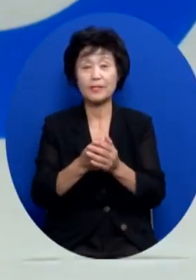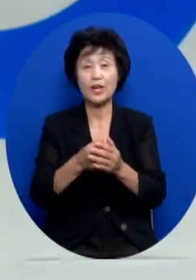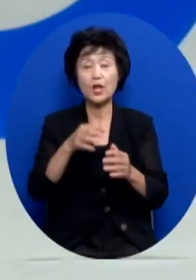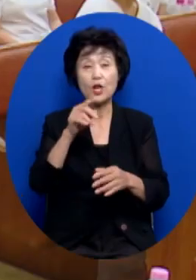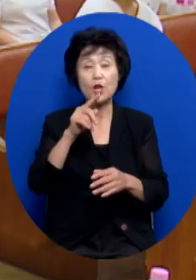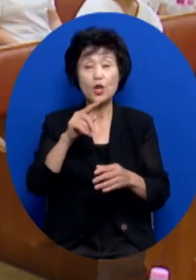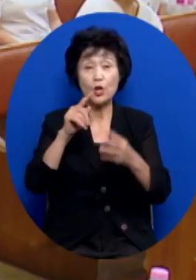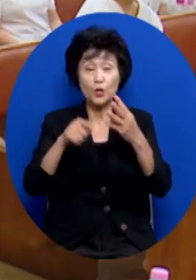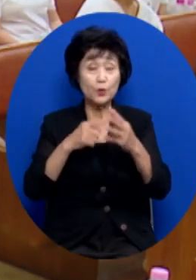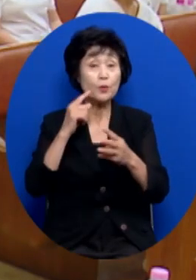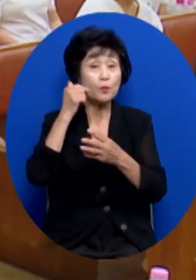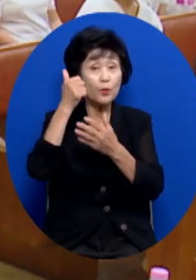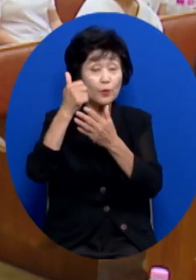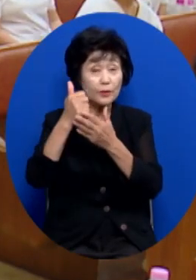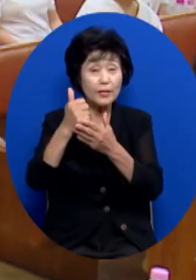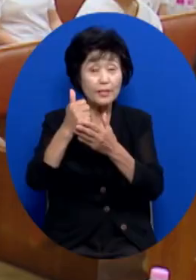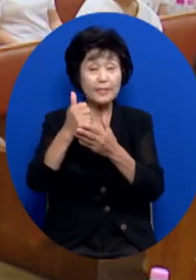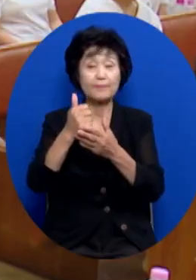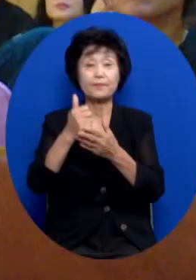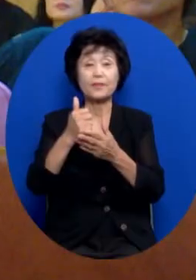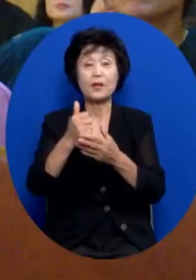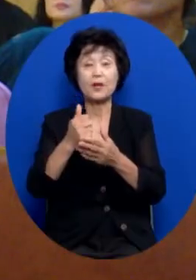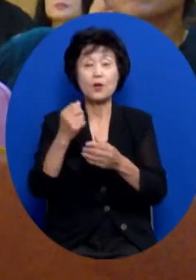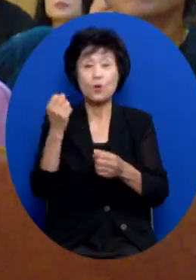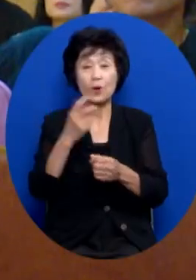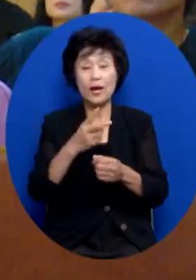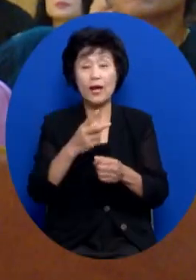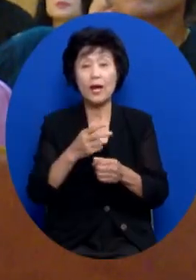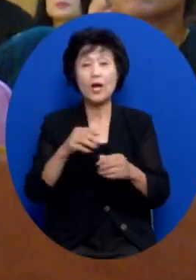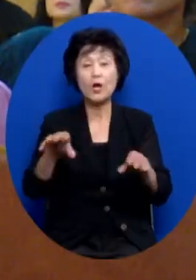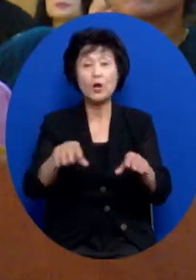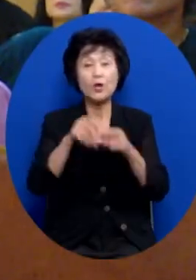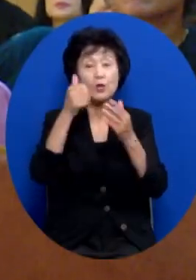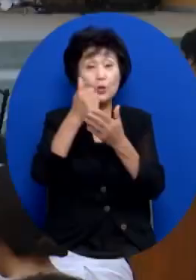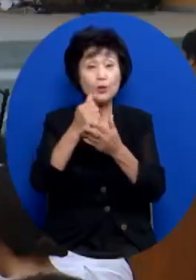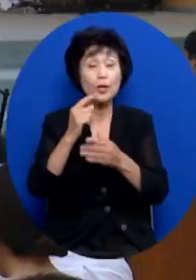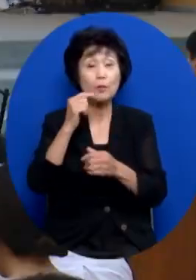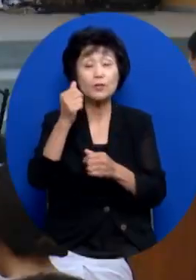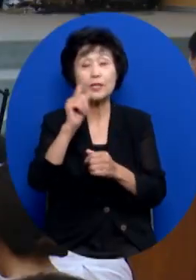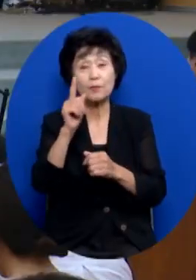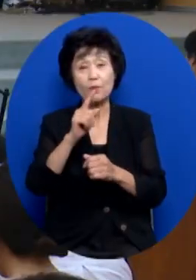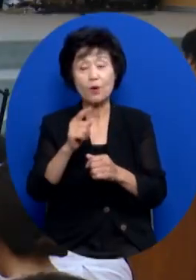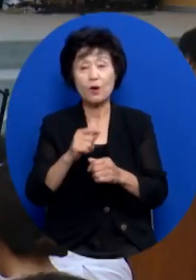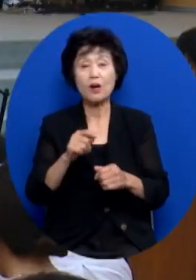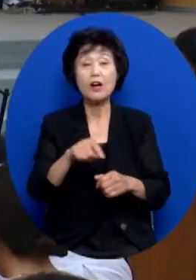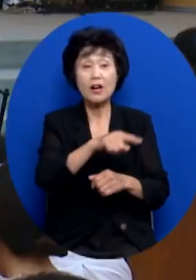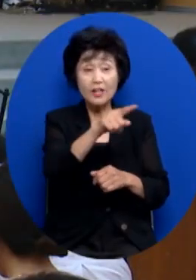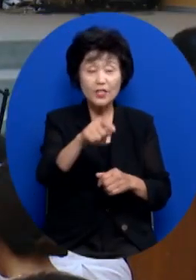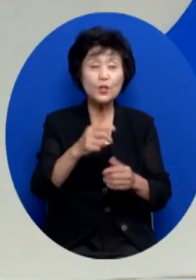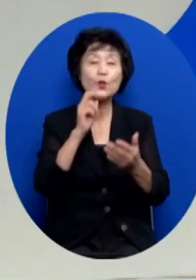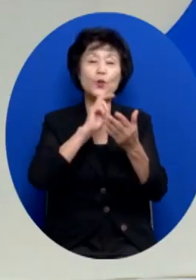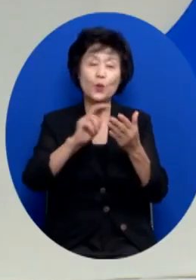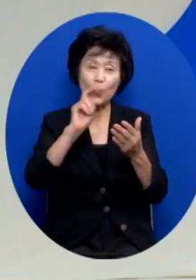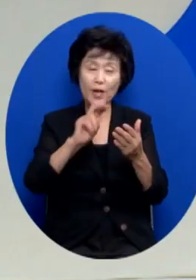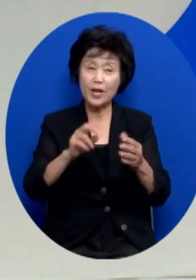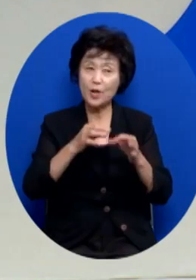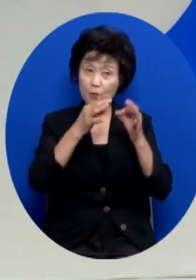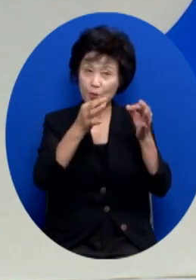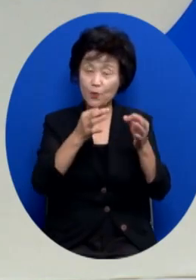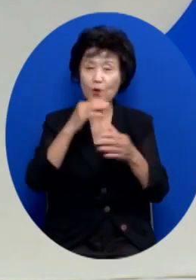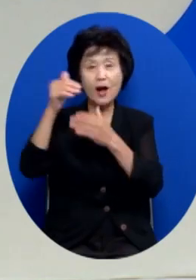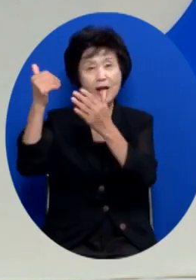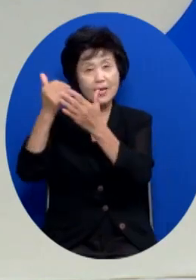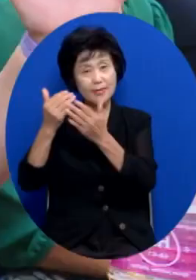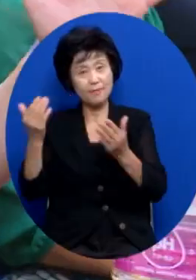윤재덕 목사의 사회로 진행된 예배에서 장로회 신학대학교 총장 김은영 목사는 그들은 노래했고 하나님은 일하셨습니다라는